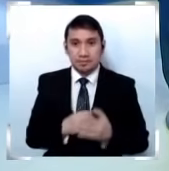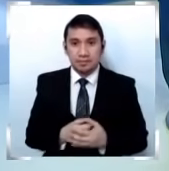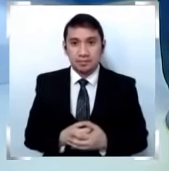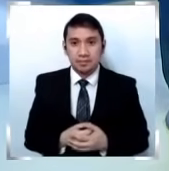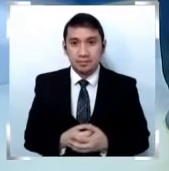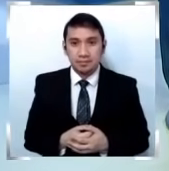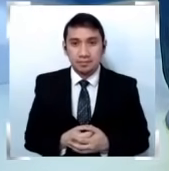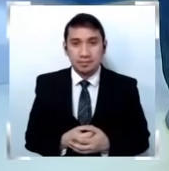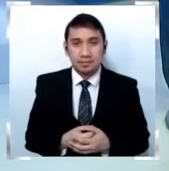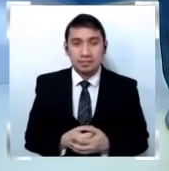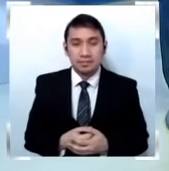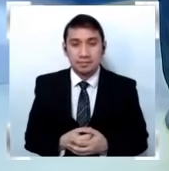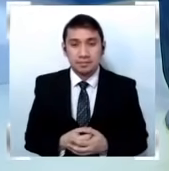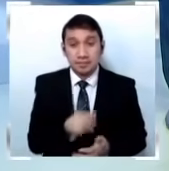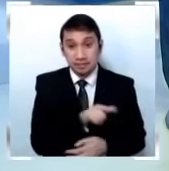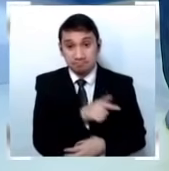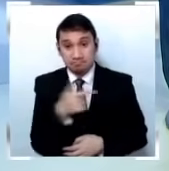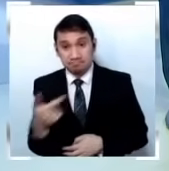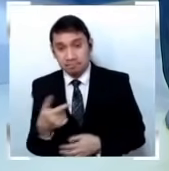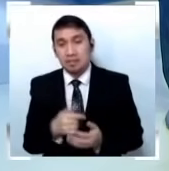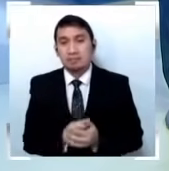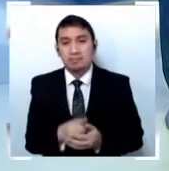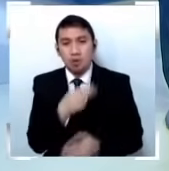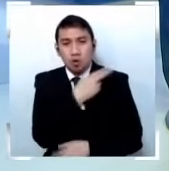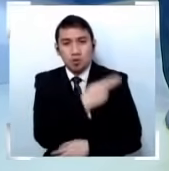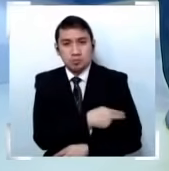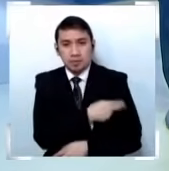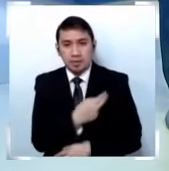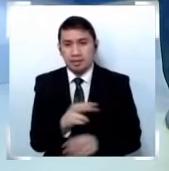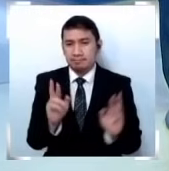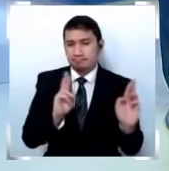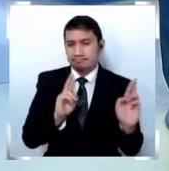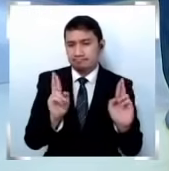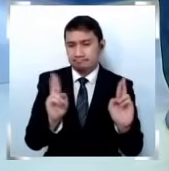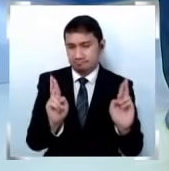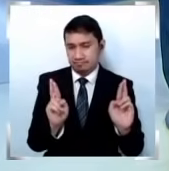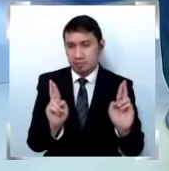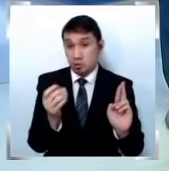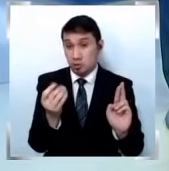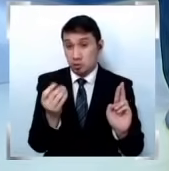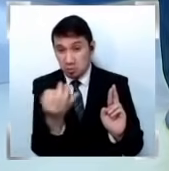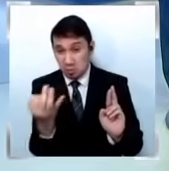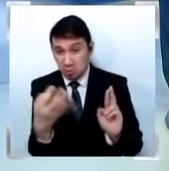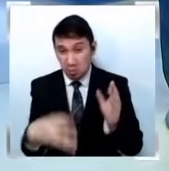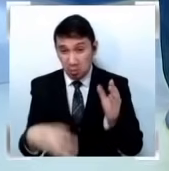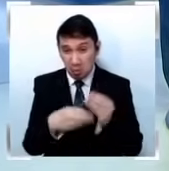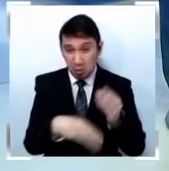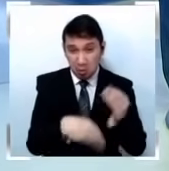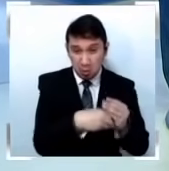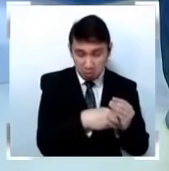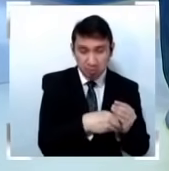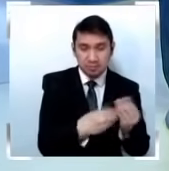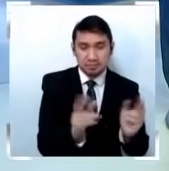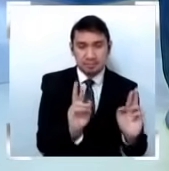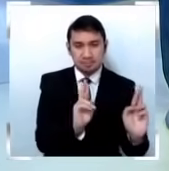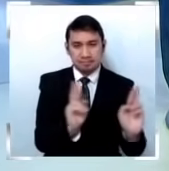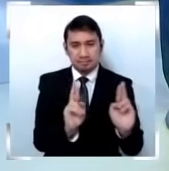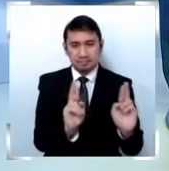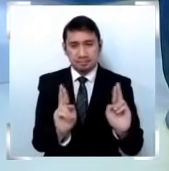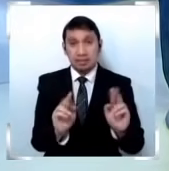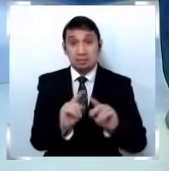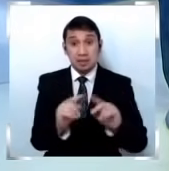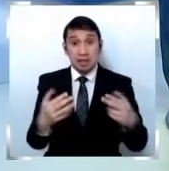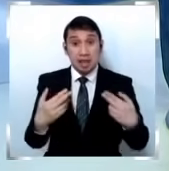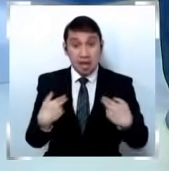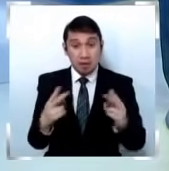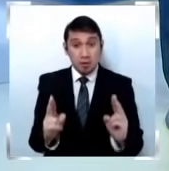Naghahanda ng ilang ospital sakaling tumaas ulit ang bilang ng mga ma-admit dahil sa COVID-19. Pero ngang sa hallway at parking lot